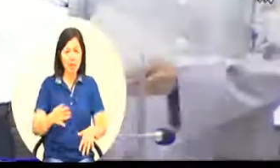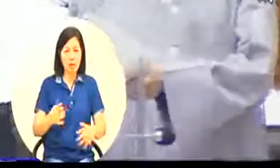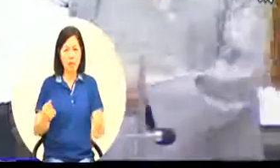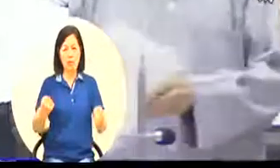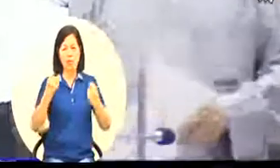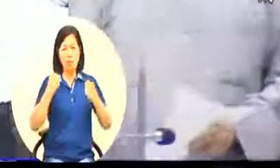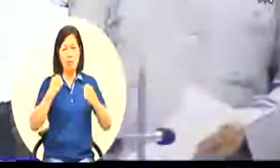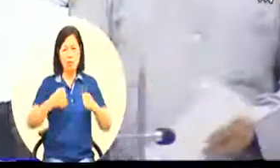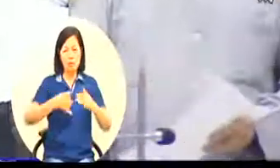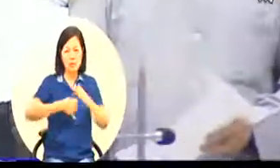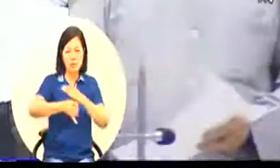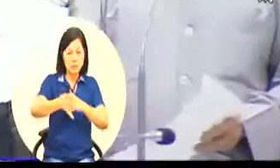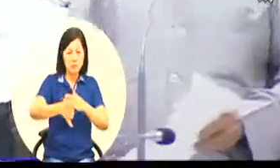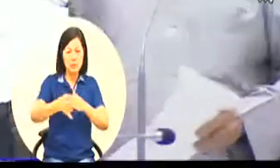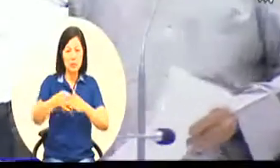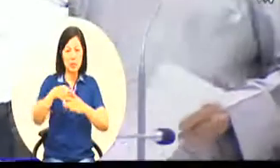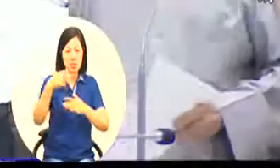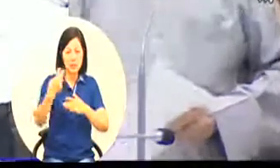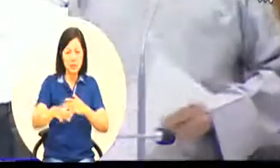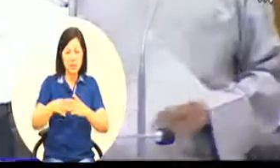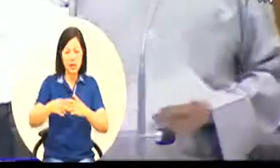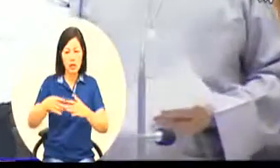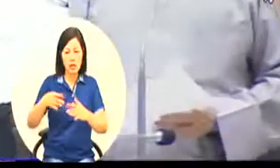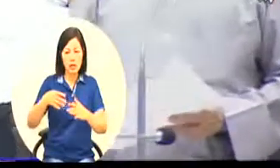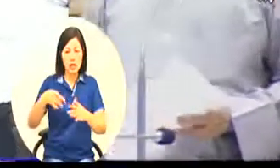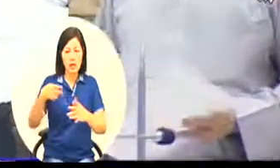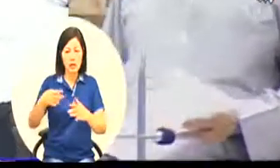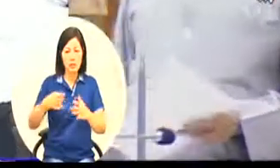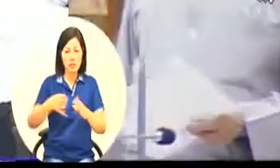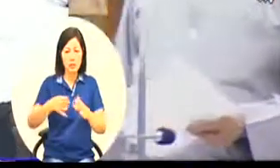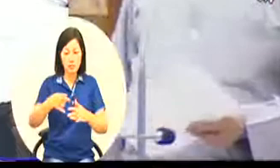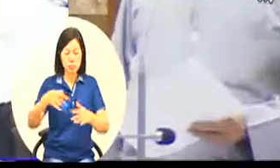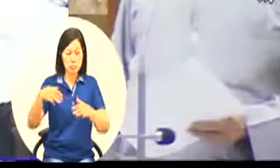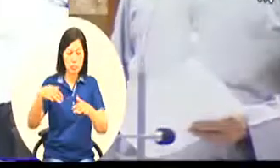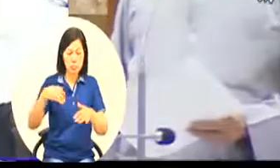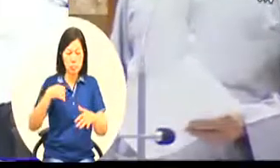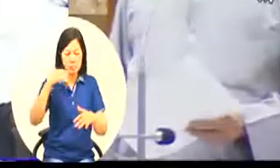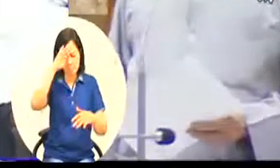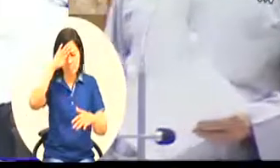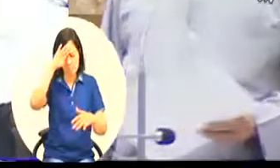安尼是咪乖出来？遐破病拢